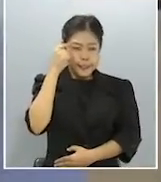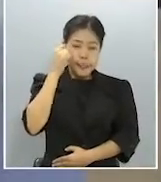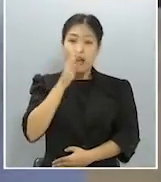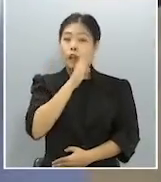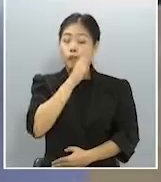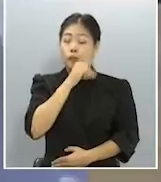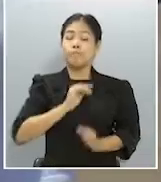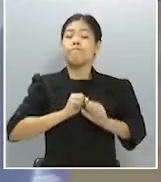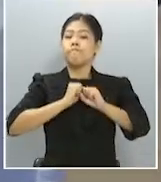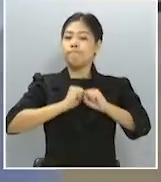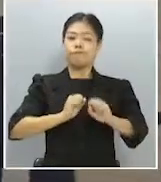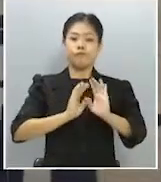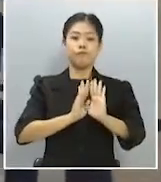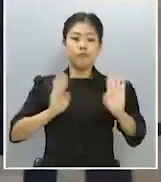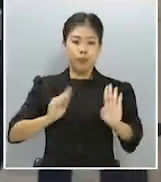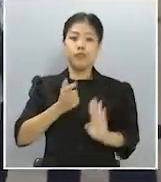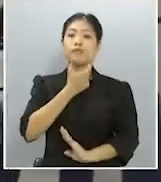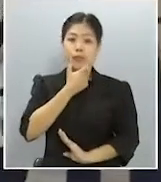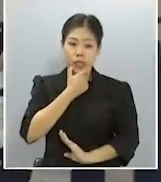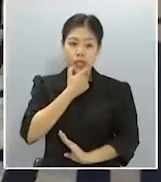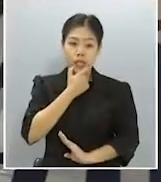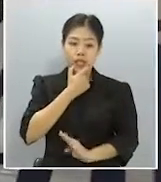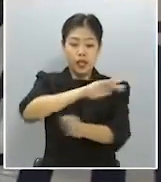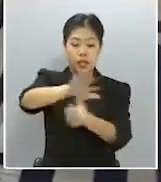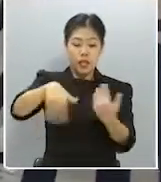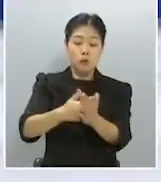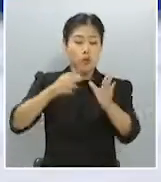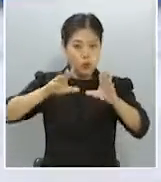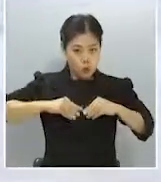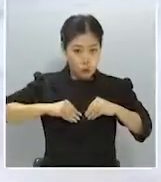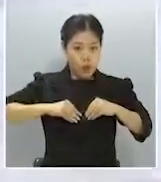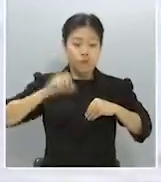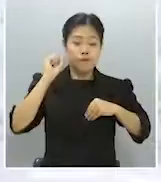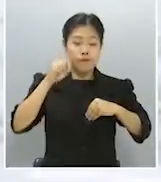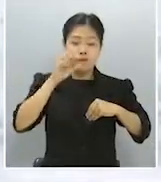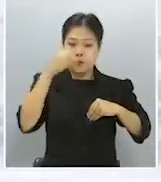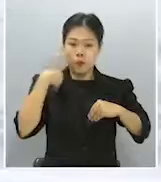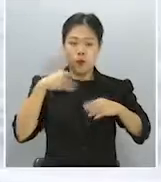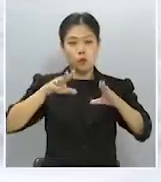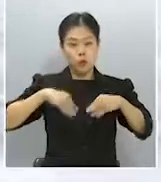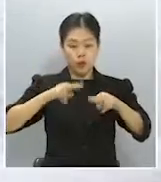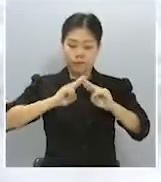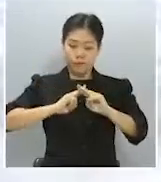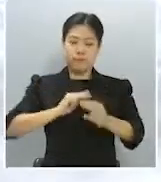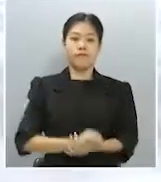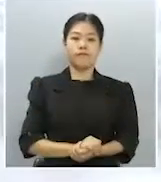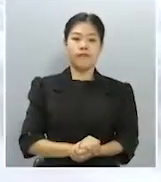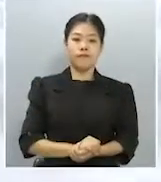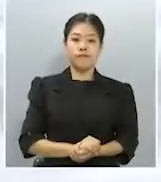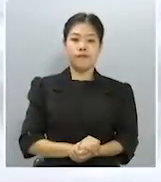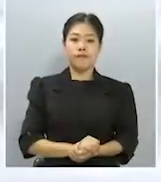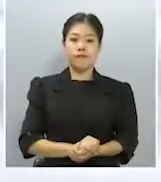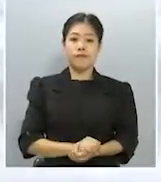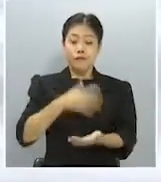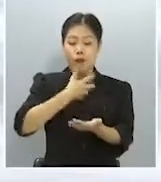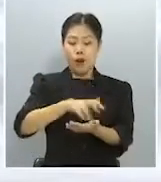ล้าเปิดเผยตัวตนว่าเป็นเกย์เขาก็จะสามารถยอมรับในสิ่งที่ตัวเขาเป็นและได้เป็นตัวของตัวเองอย่างแท้จริงซึ่งแอดัมบอกว่าหลังจ